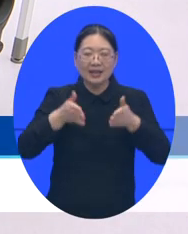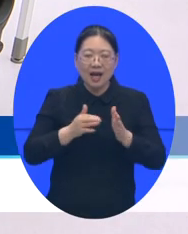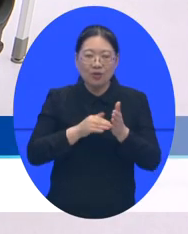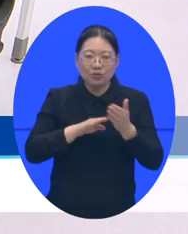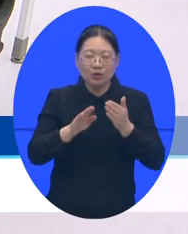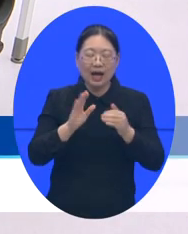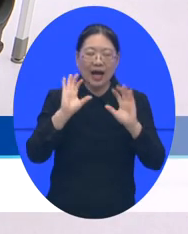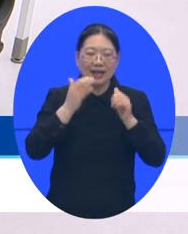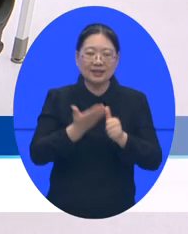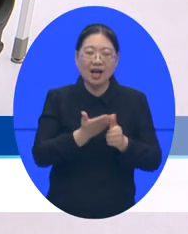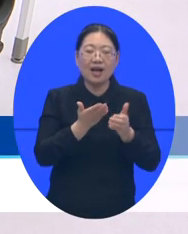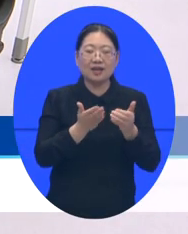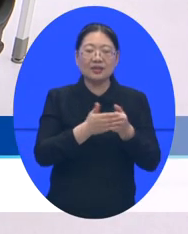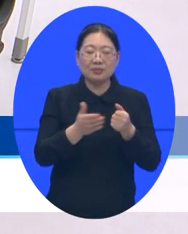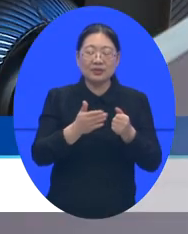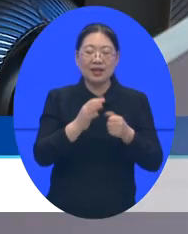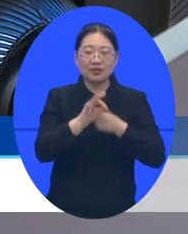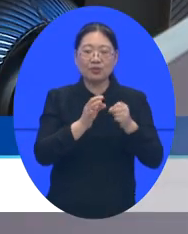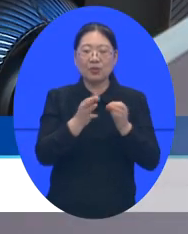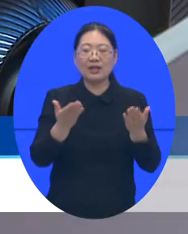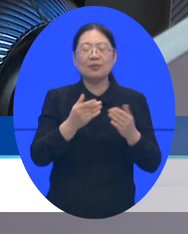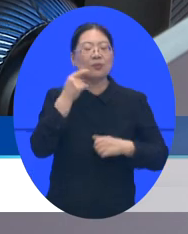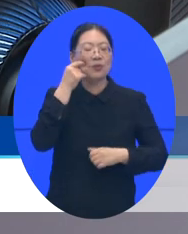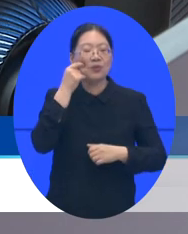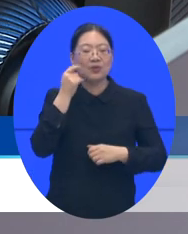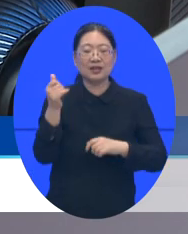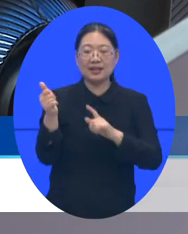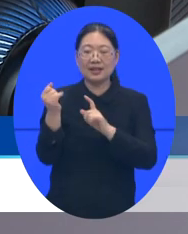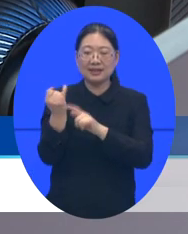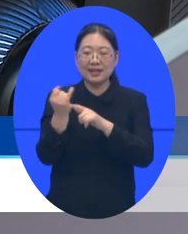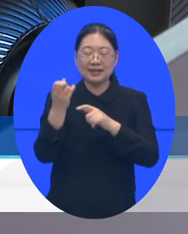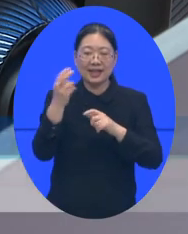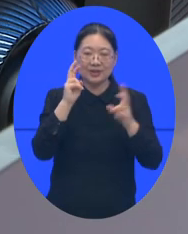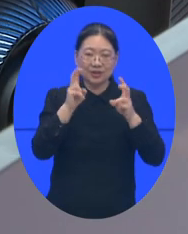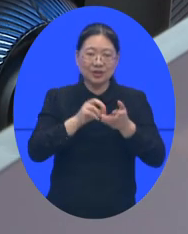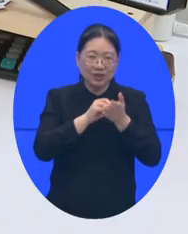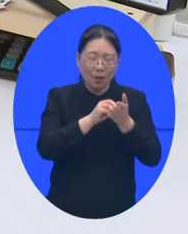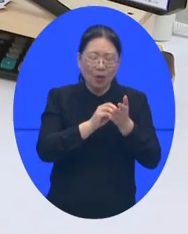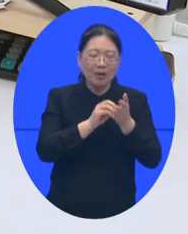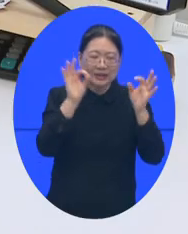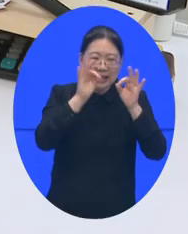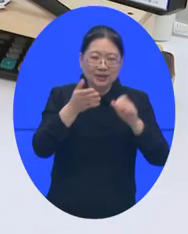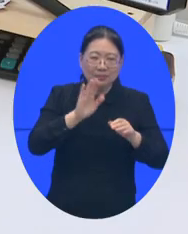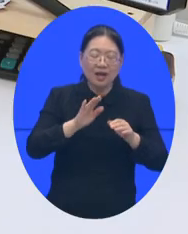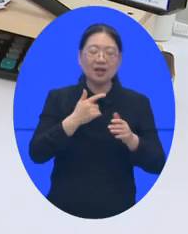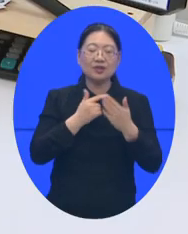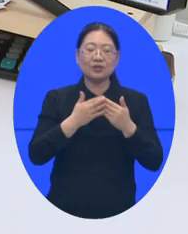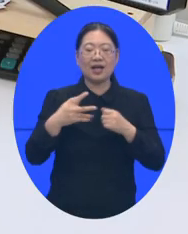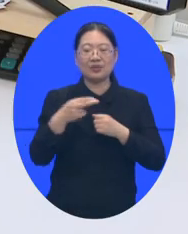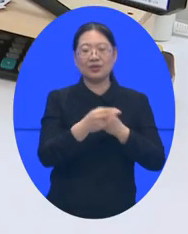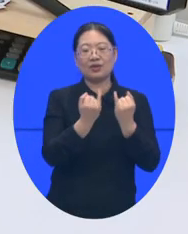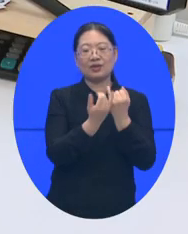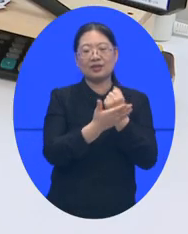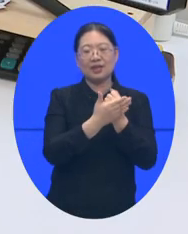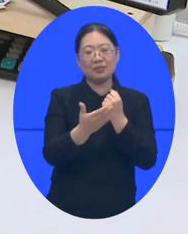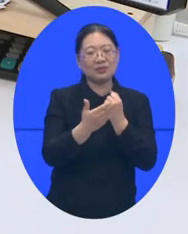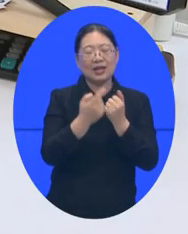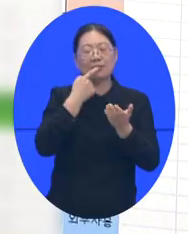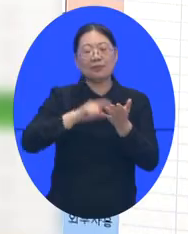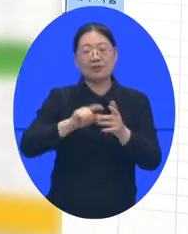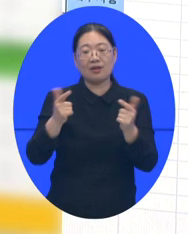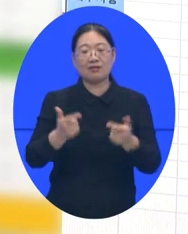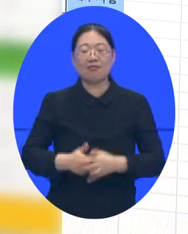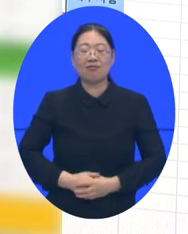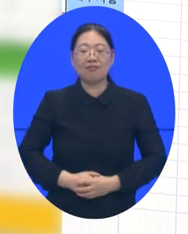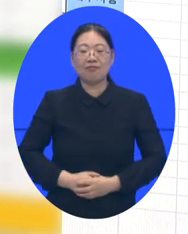출산과 육아로 10년 동안 일을 할 수 없었던 이현희 씨. 다시 취업시장에 뛰어들었지만 경력 단절 여성으로 엄두조차 내기 쉽지